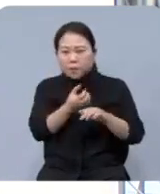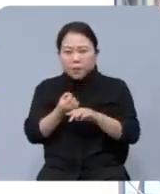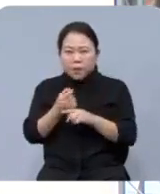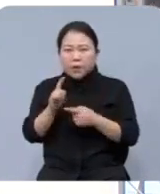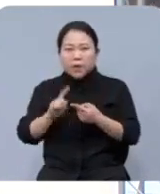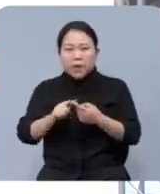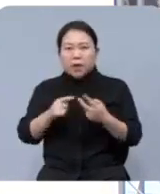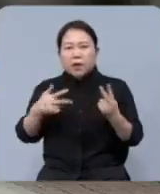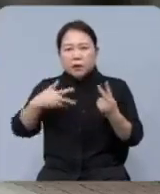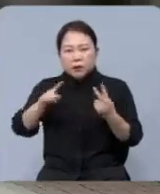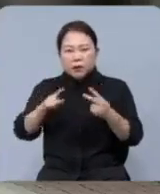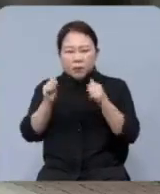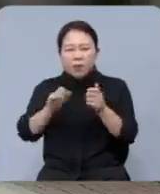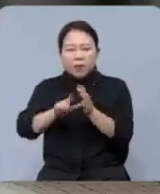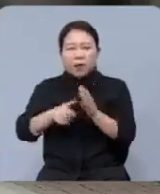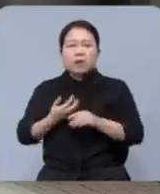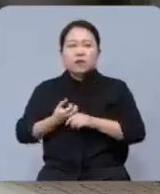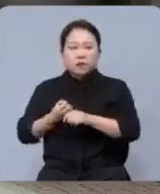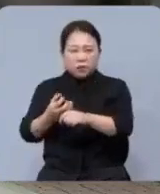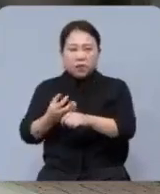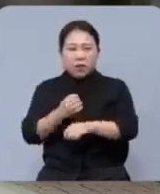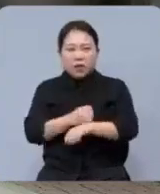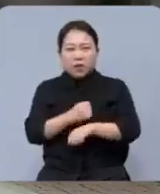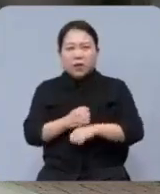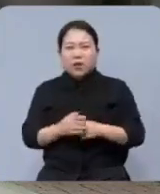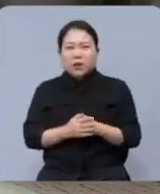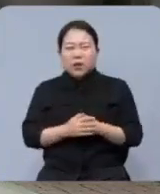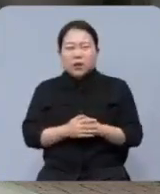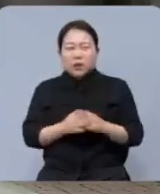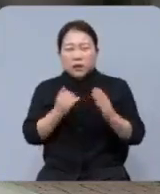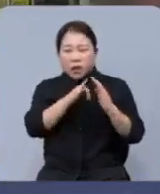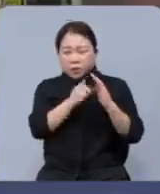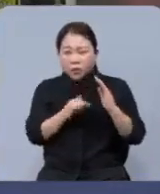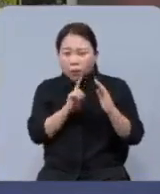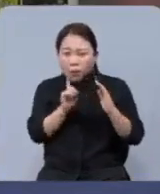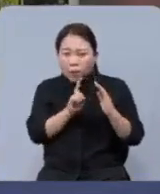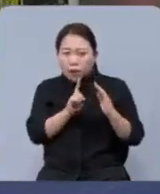공판에 제출하도록 하겠습니다. 유족들은 진실 규명과